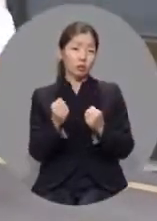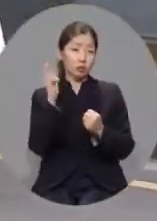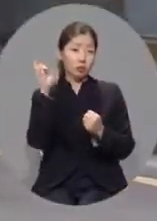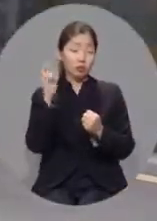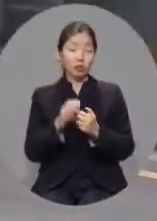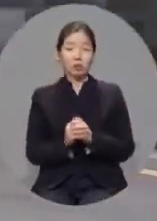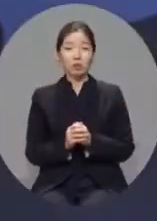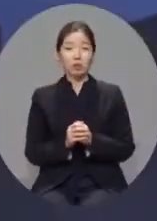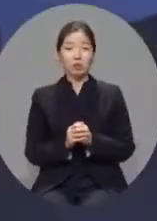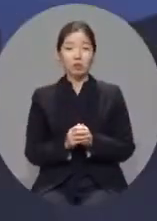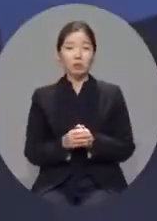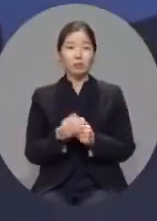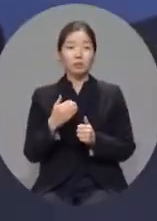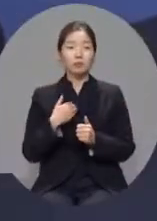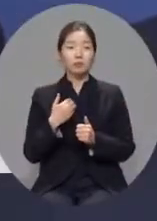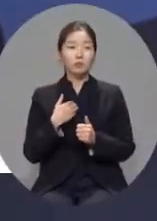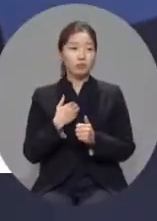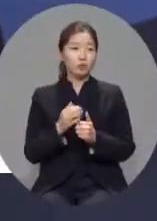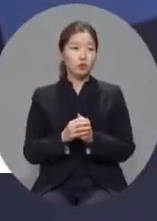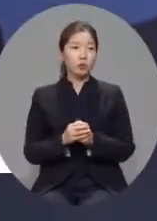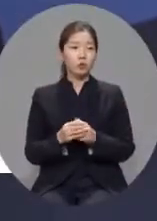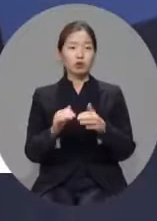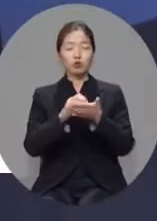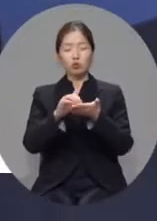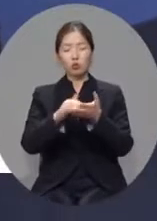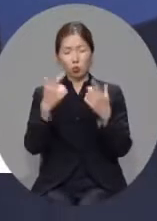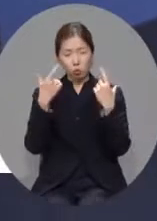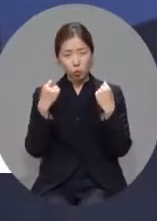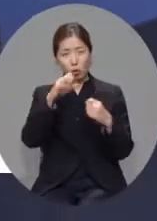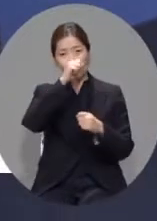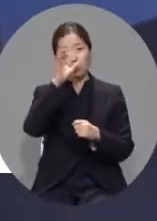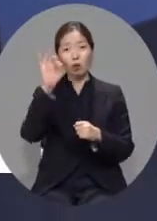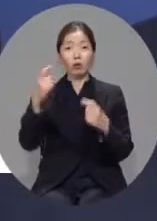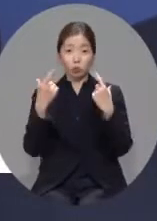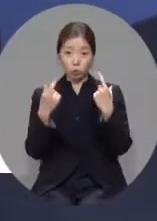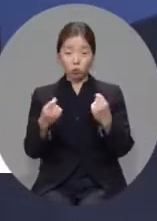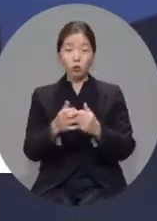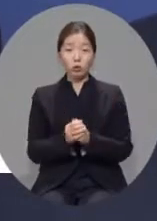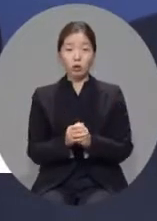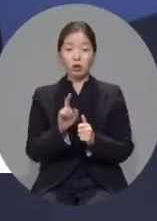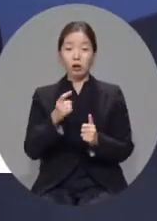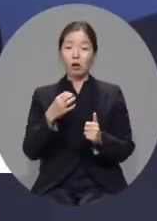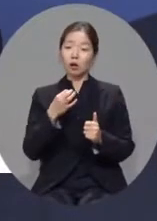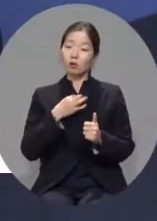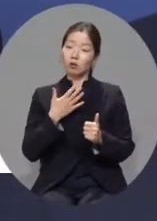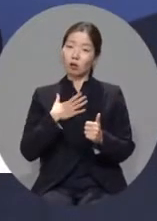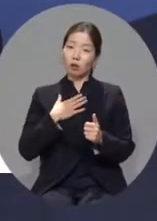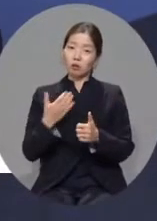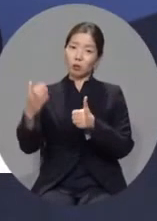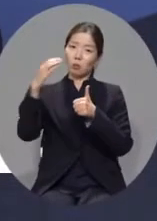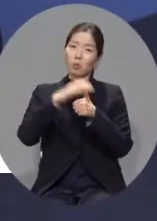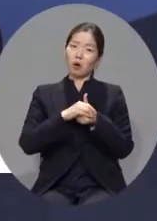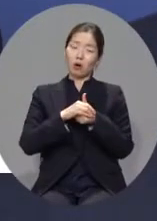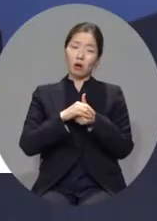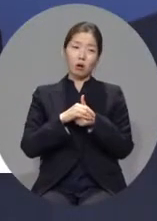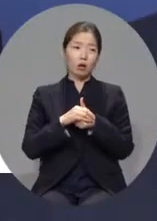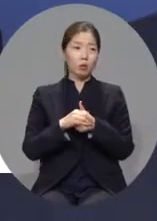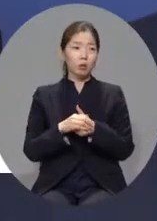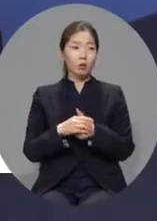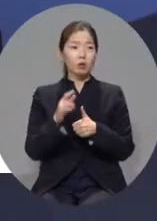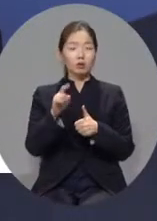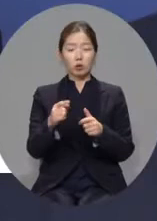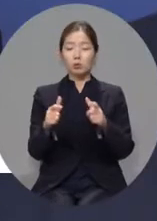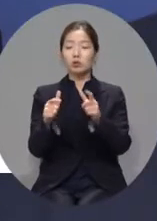겁니다. 저희는 인원인도 마찬가지고 똑같고 예산도 똑같은 상태에서 그런 업무까지 떠맡는다면 아마 도민들의